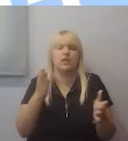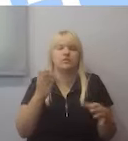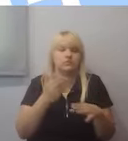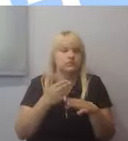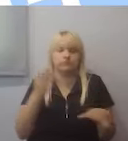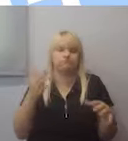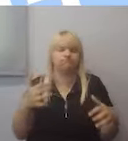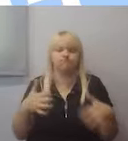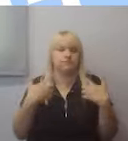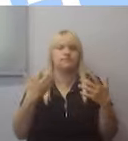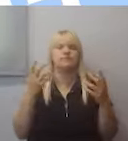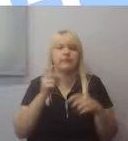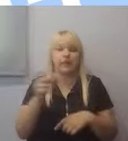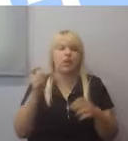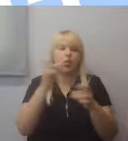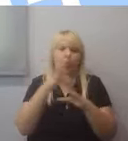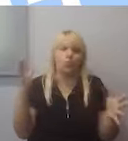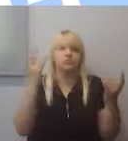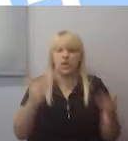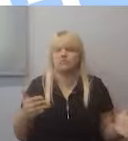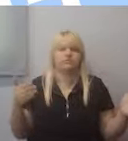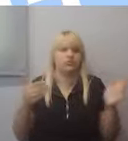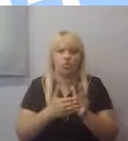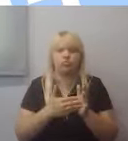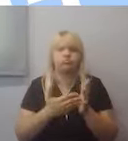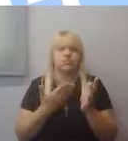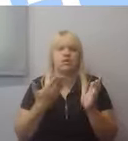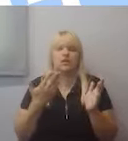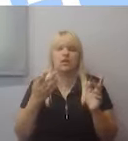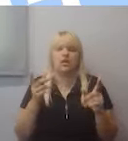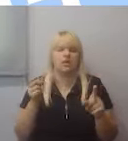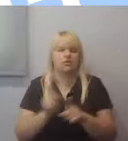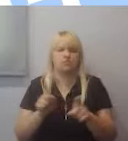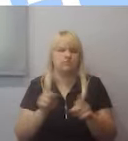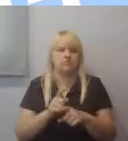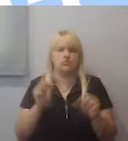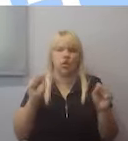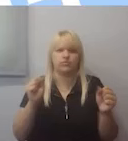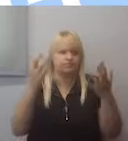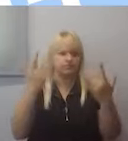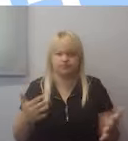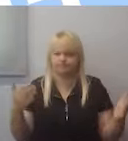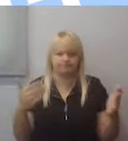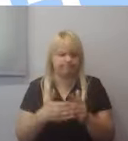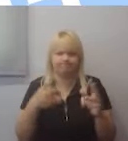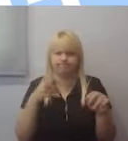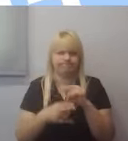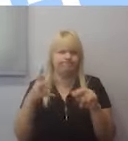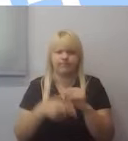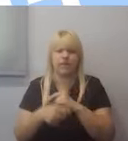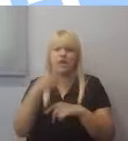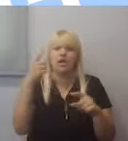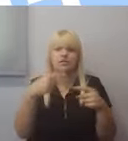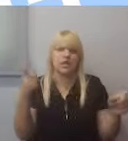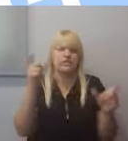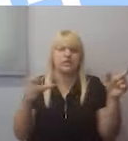kultūras pasākumi apstājās ja teiksim un un un un un kaut kādi sporta pasākumi līdz ar to tie cilvēk resursi